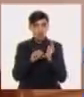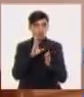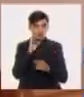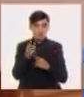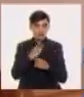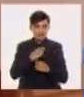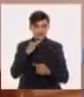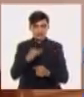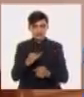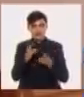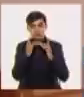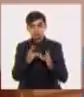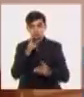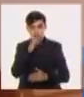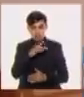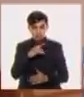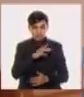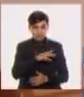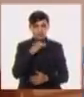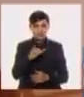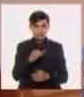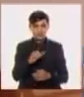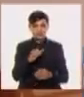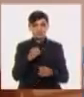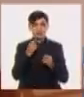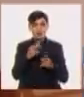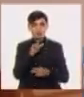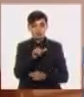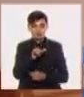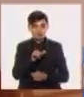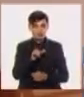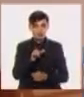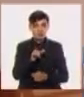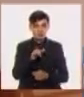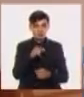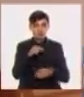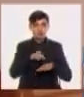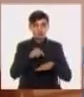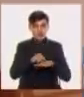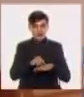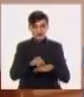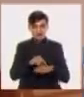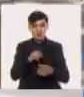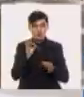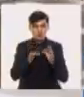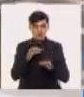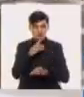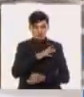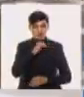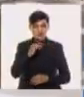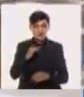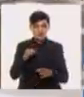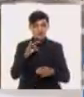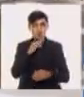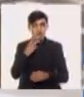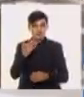приехали, сказали, что госпитализация не будет, так как у меня состояние считается средней. По данным станции